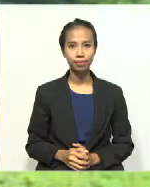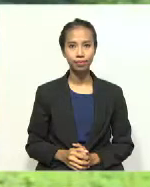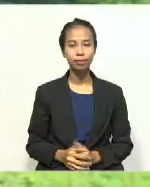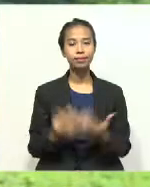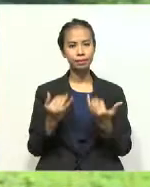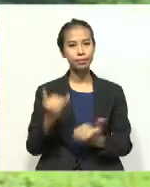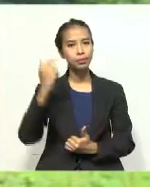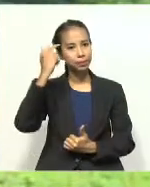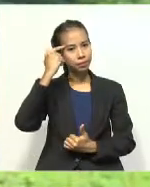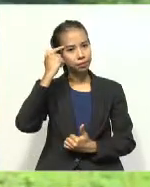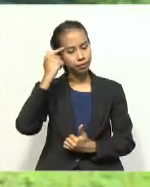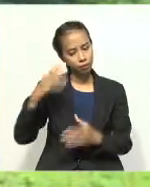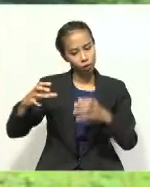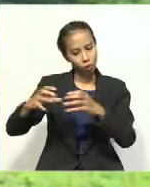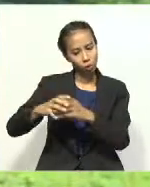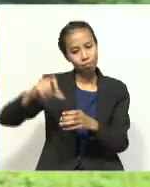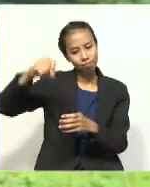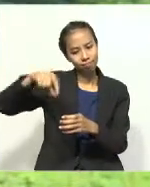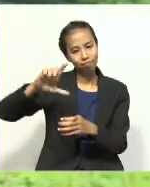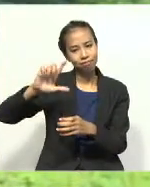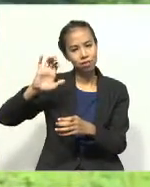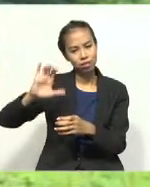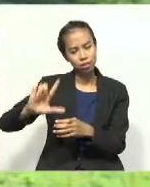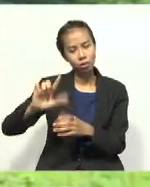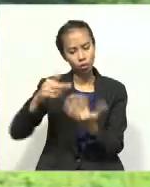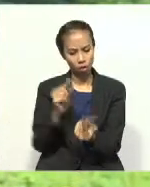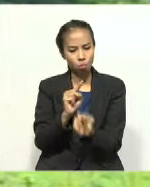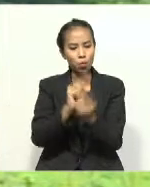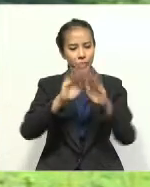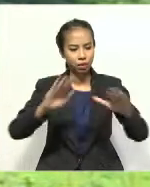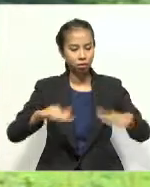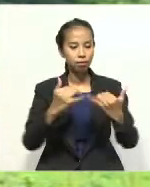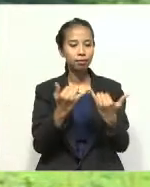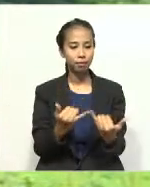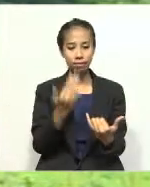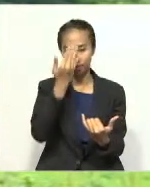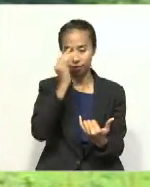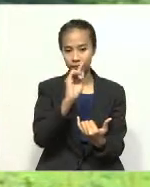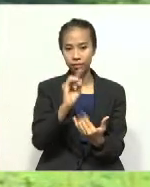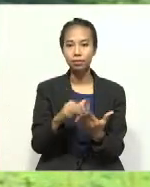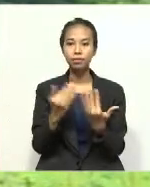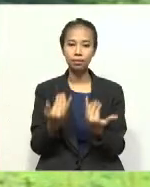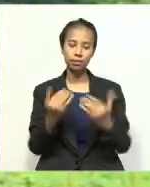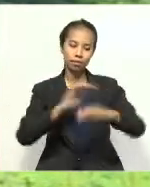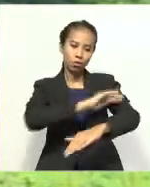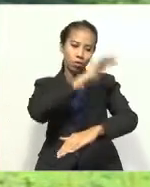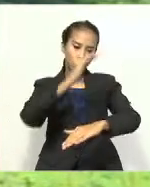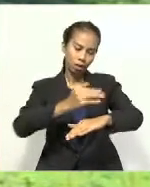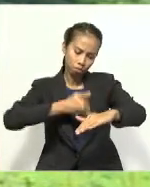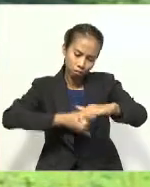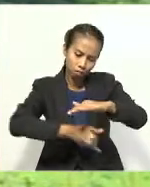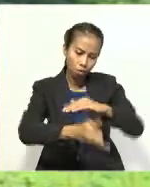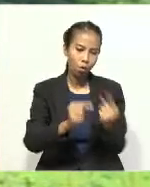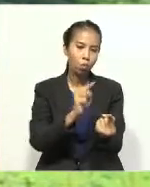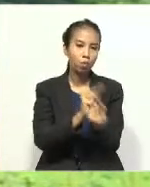คาดว่าหน่วยซีลนะครับจะสามารถค้นหากลุ่มเด็กได้ภายในวันนี้ครับซึ่งจากการเข้าไปในโพรงถ้ำนะครับพบสัญญาณที่ดี